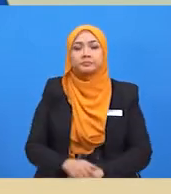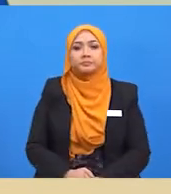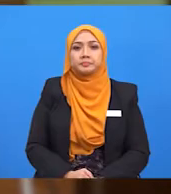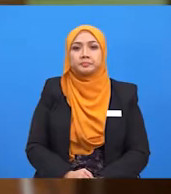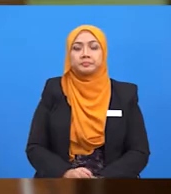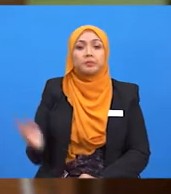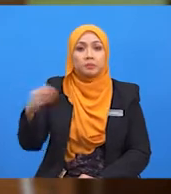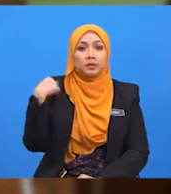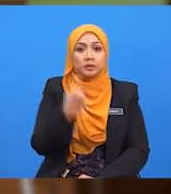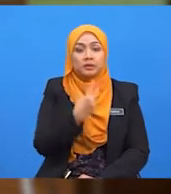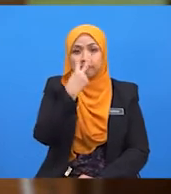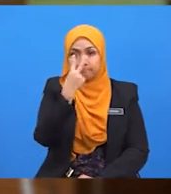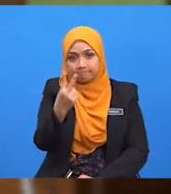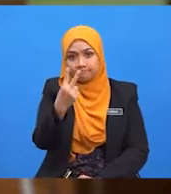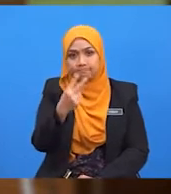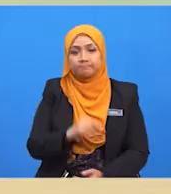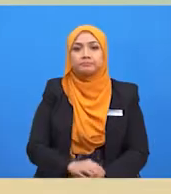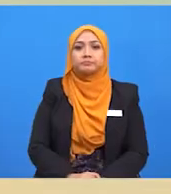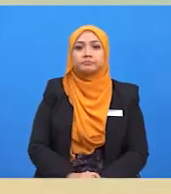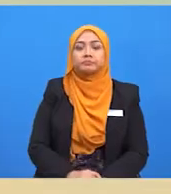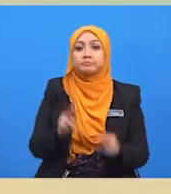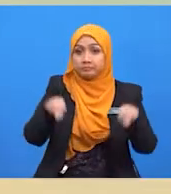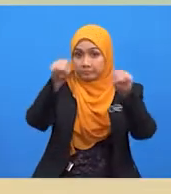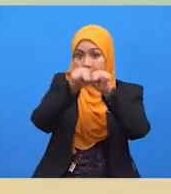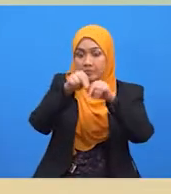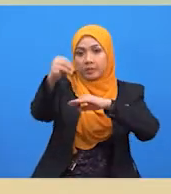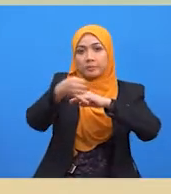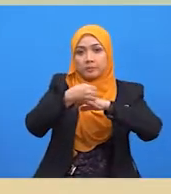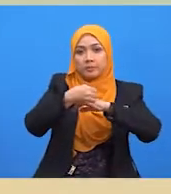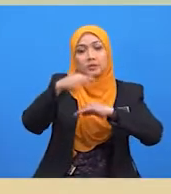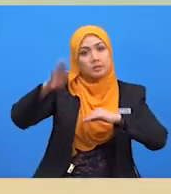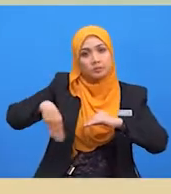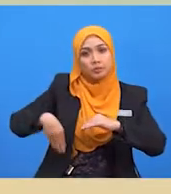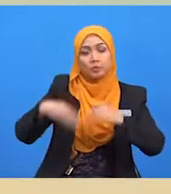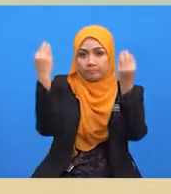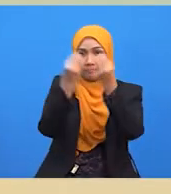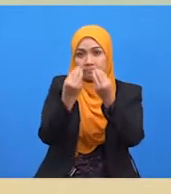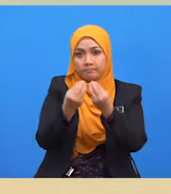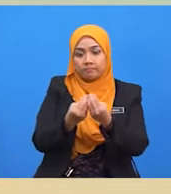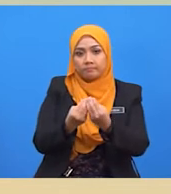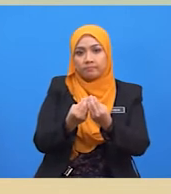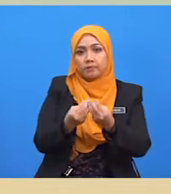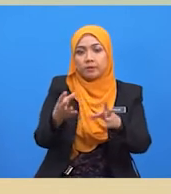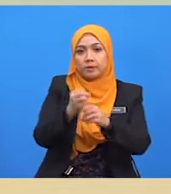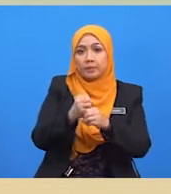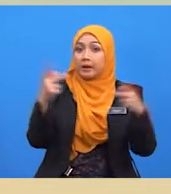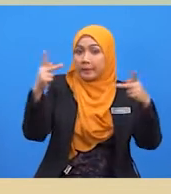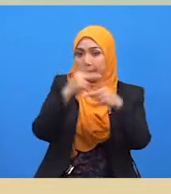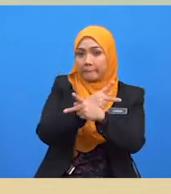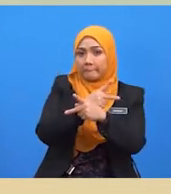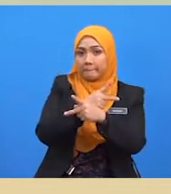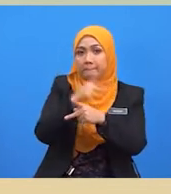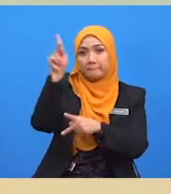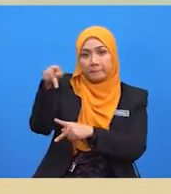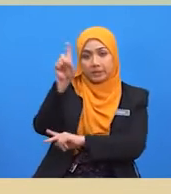Mari kita saksikan. Nilai import sebelum tarif diperoleh dengan mendarapkan